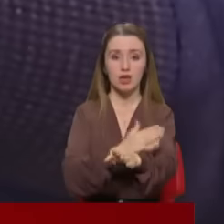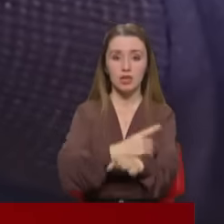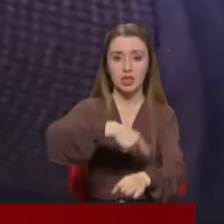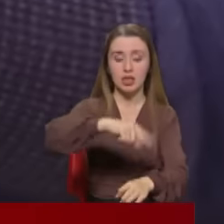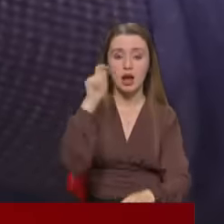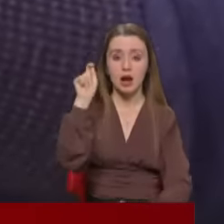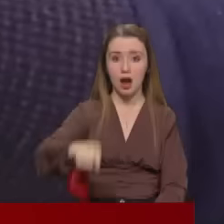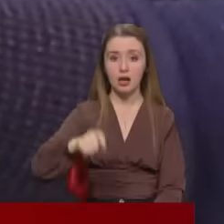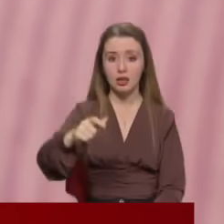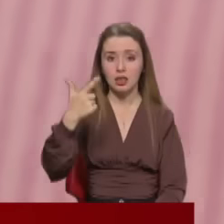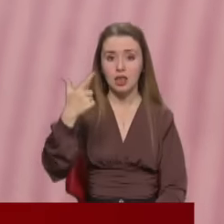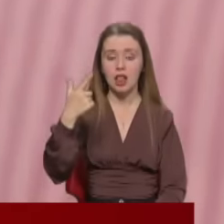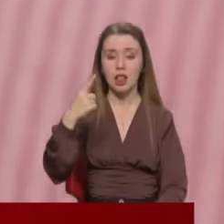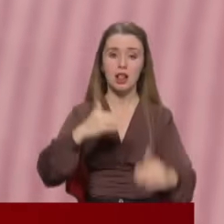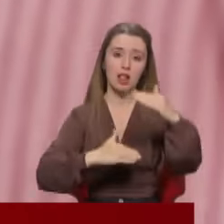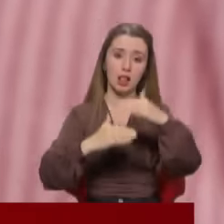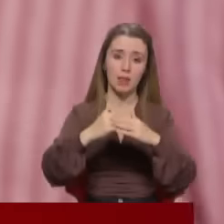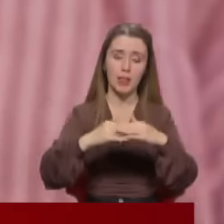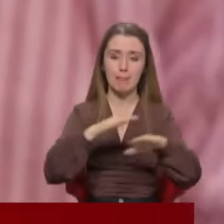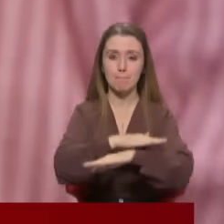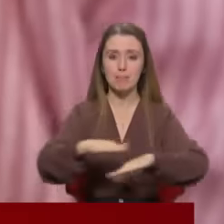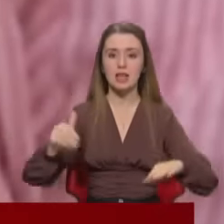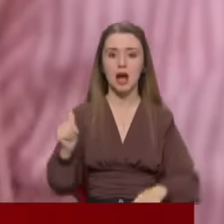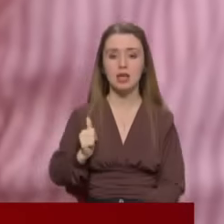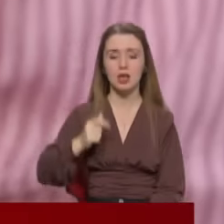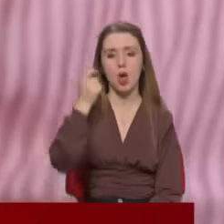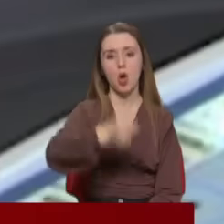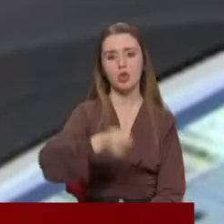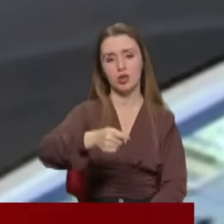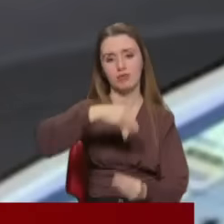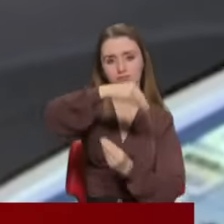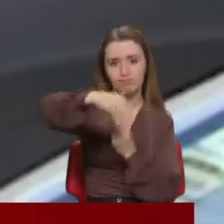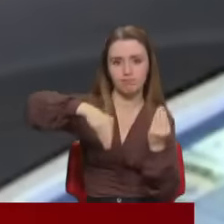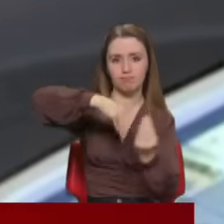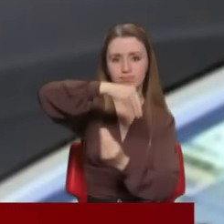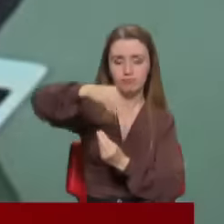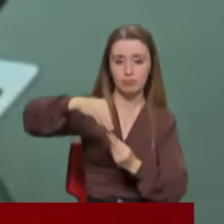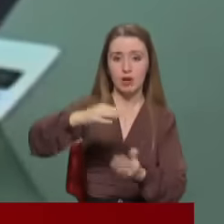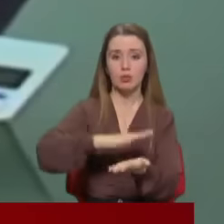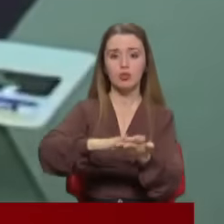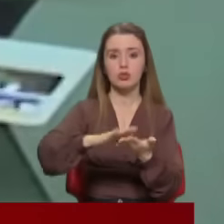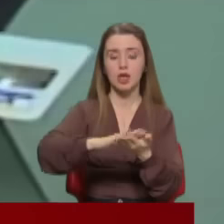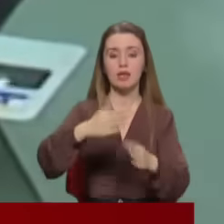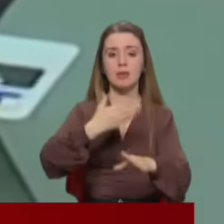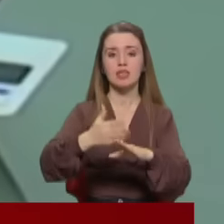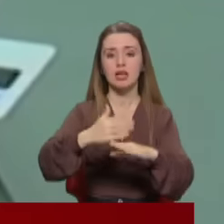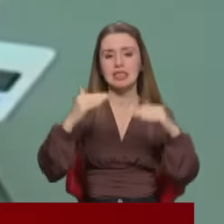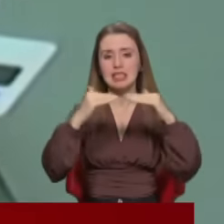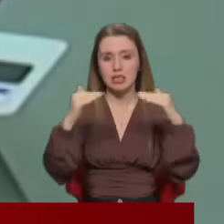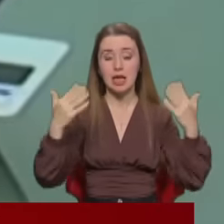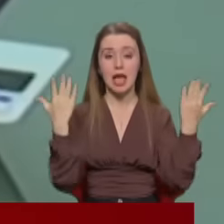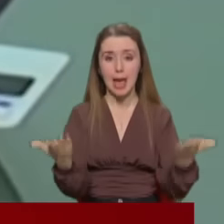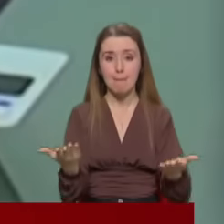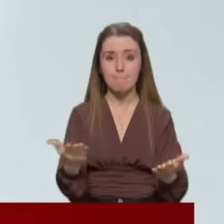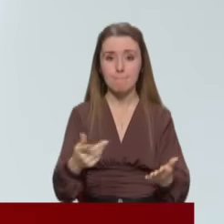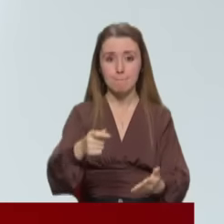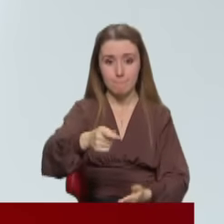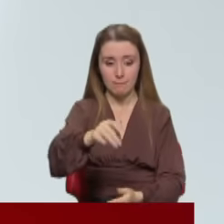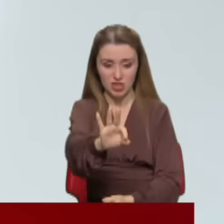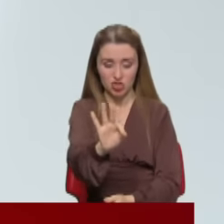kredi kartının limitini sonuna kadar kullanıp asgarisini ödeyerek geçiniyor. Limit düzenlemesi, taksit sınırlaması, hatta nakit